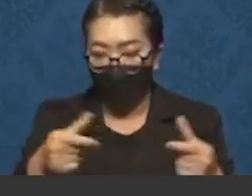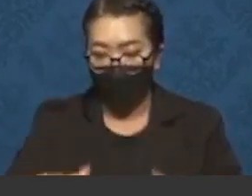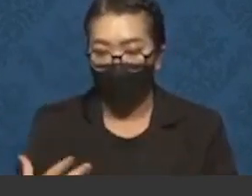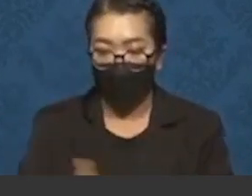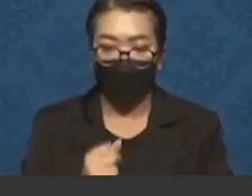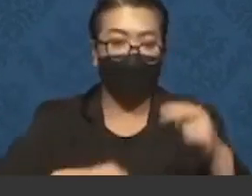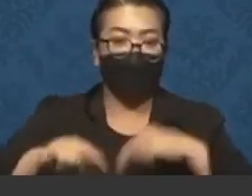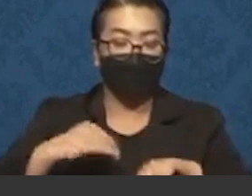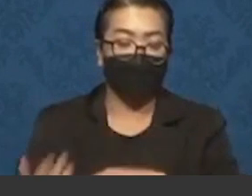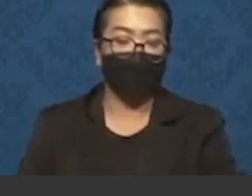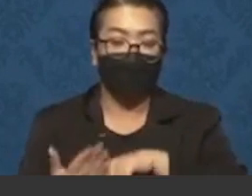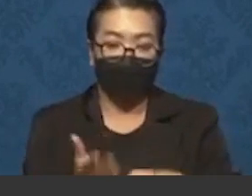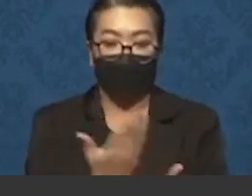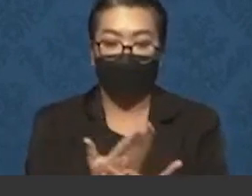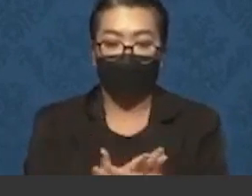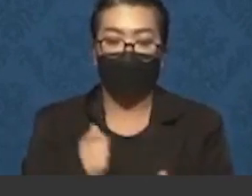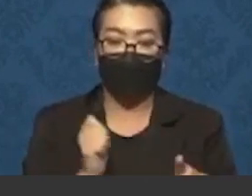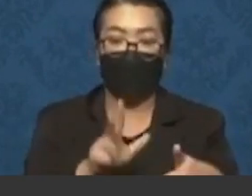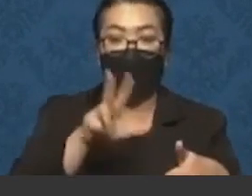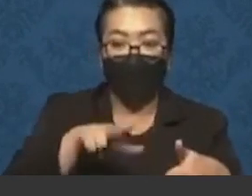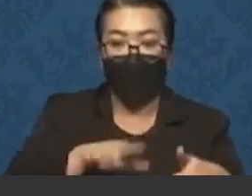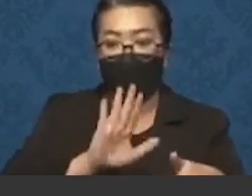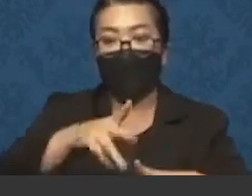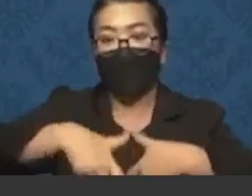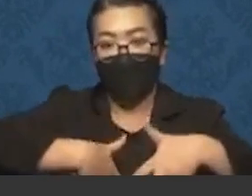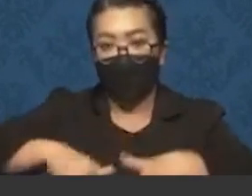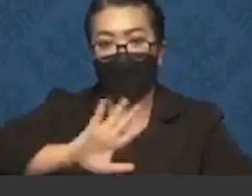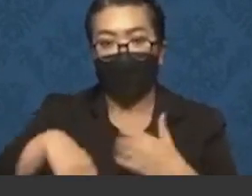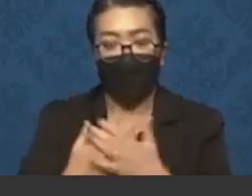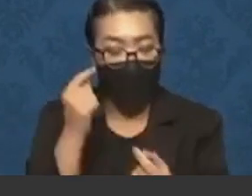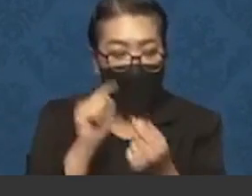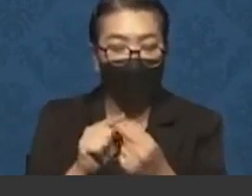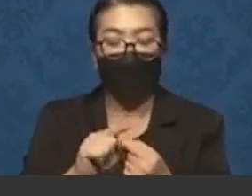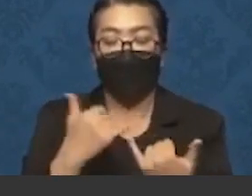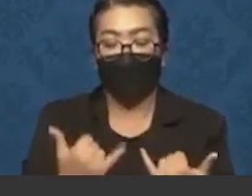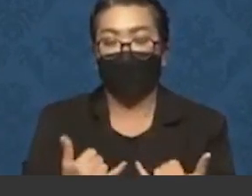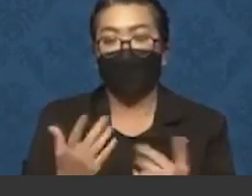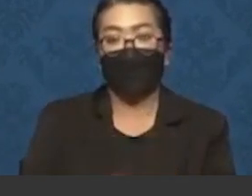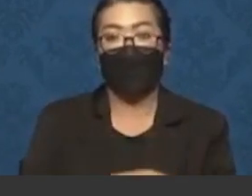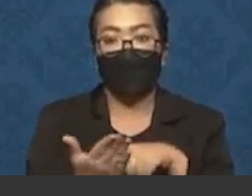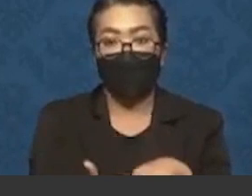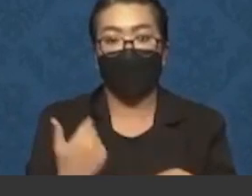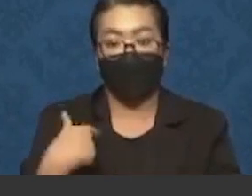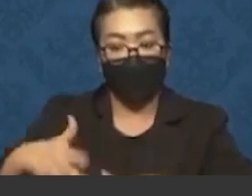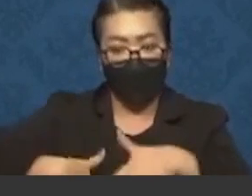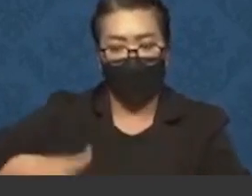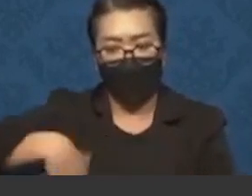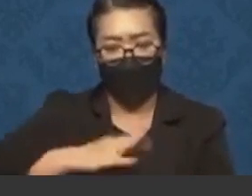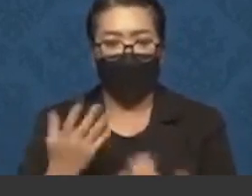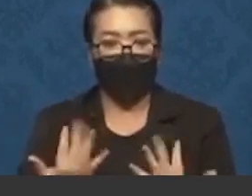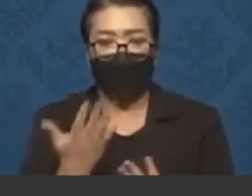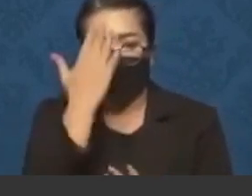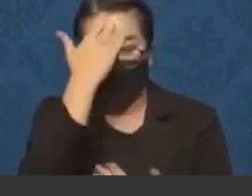บางสัปดาห์มีการนัดประชุมเพิ่มเติมเป็น3วันแค่ทำหน้าที่ประชุมสัปดาห์ละ 2-3 วันทำกันไม่ได้